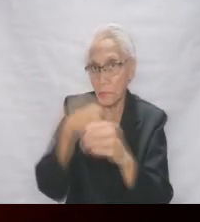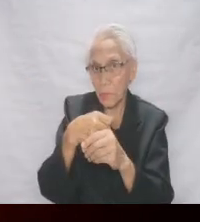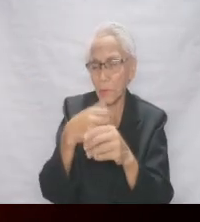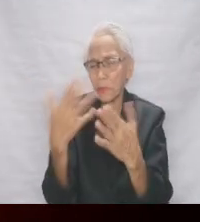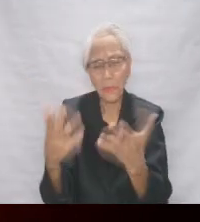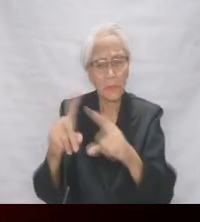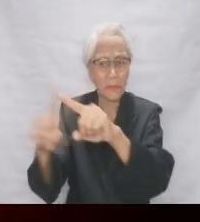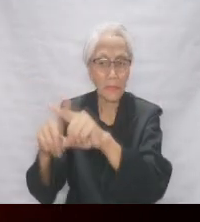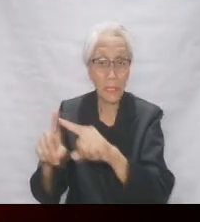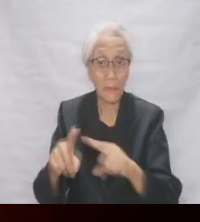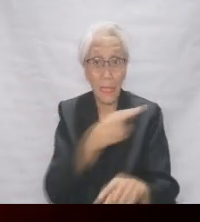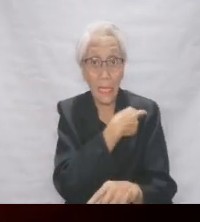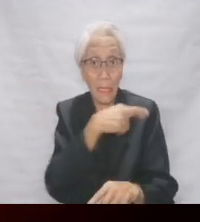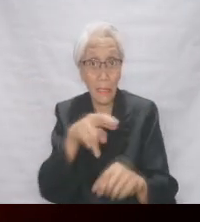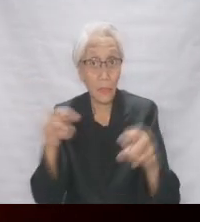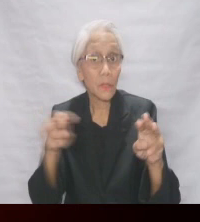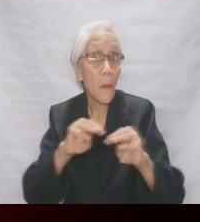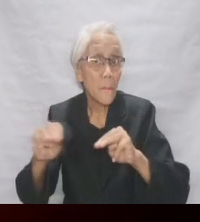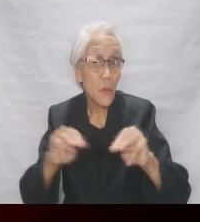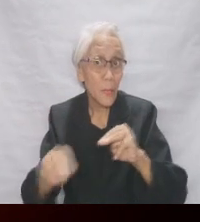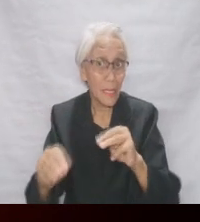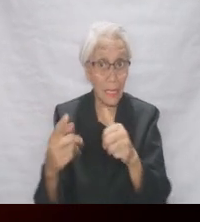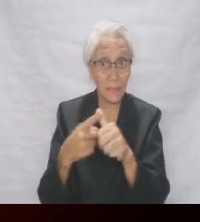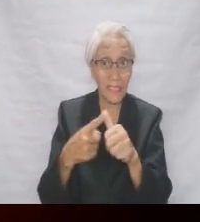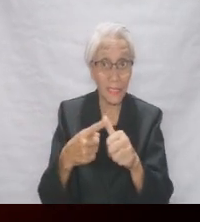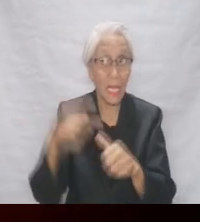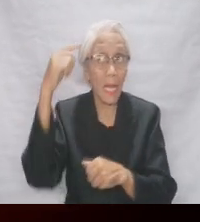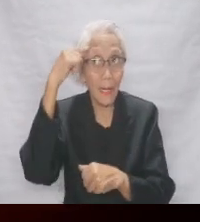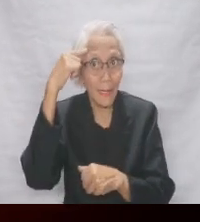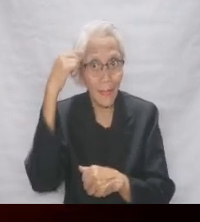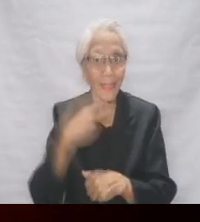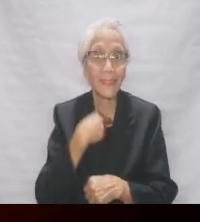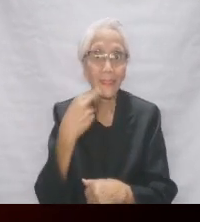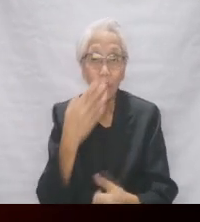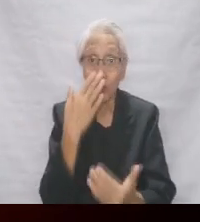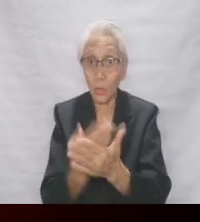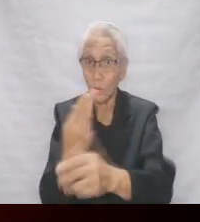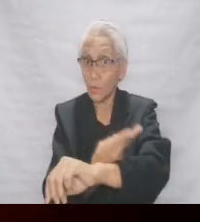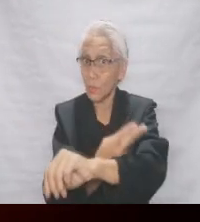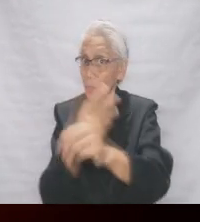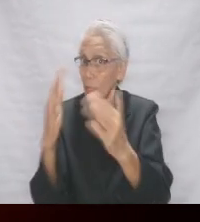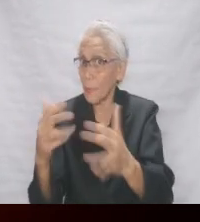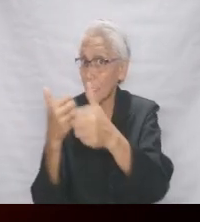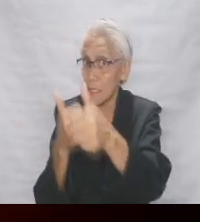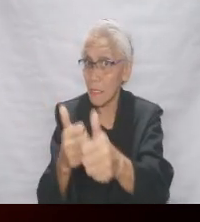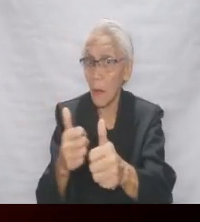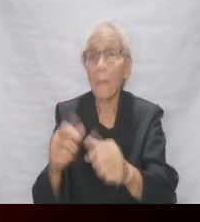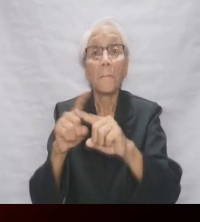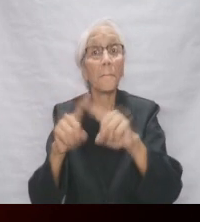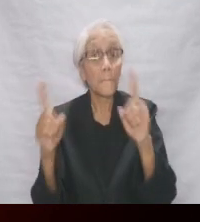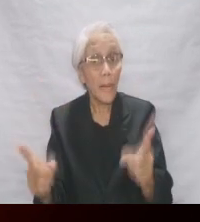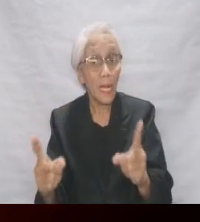pagsapi sa kung ano-anong makabagong religious movements na sa unay akala natin tinig ng mabuting pastol ang